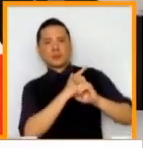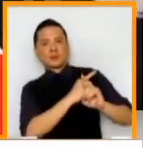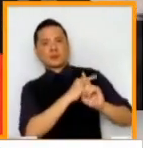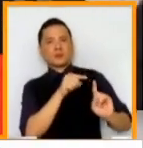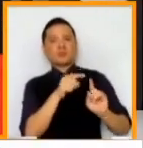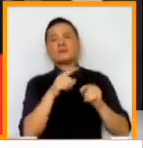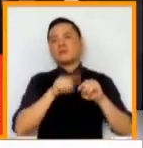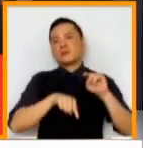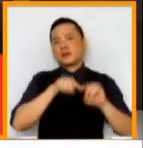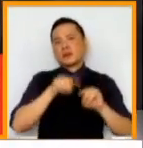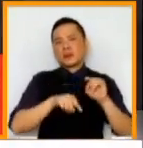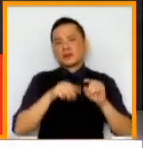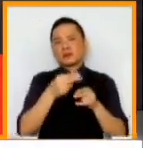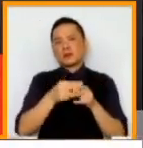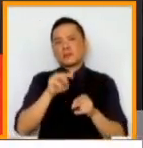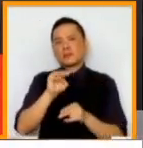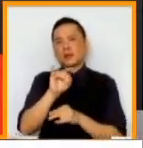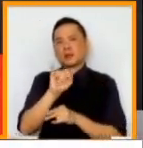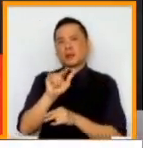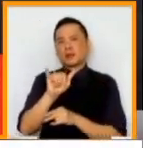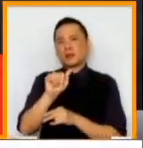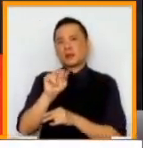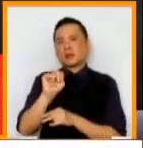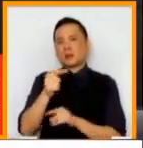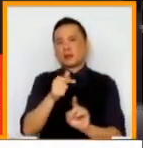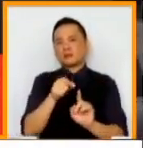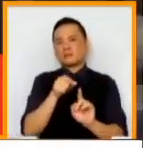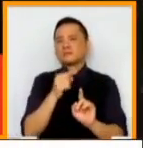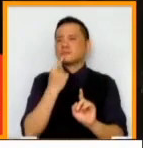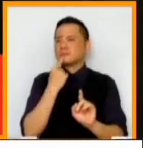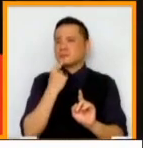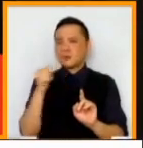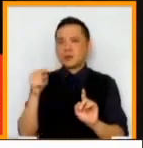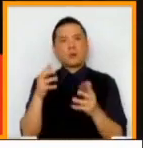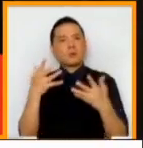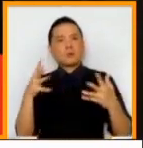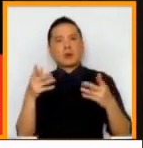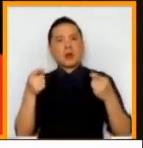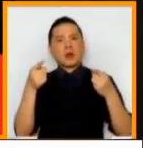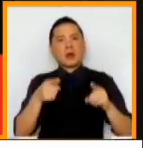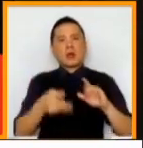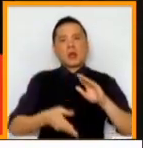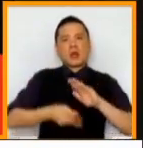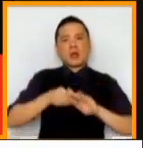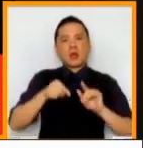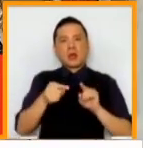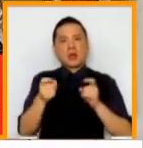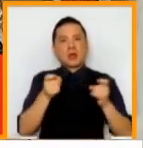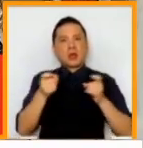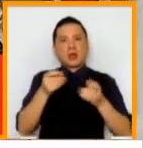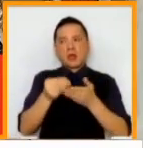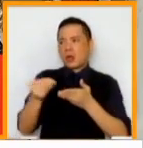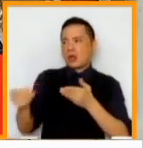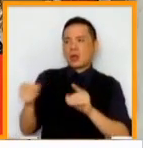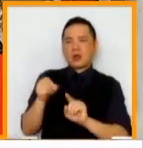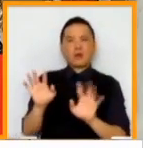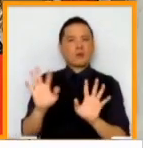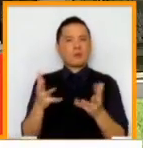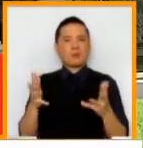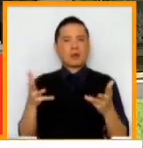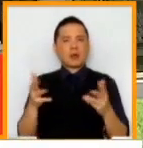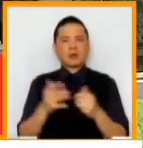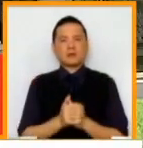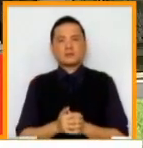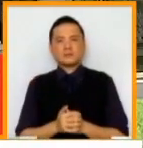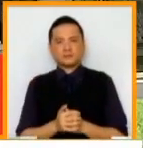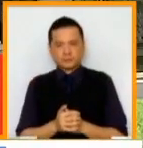issue. Iginiit din ng Pangulo na walang nangyaring anomalya sa mga transaksyon. Sinusubukan pa naming kuna ng pahayag ang Malacanang kaugnay ng